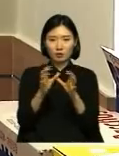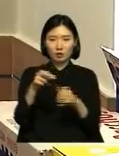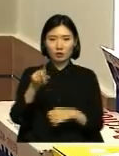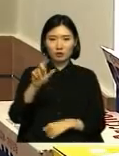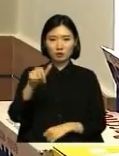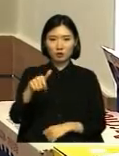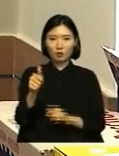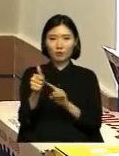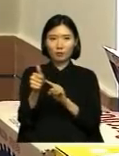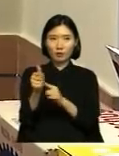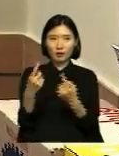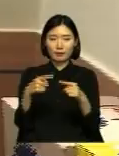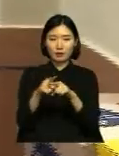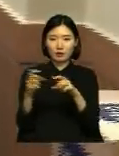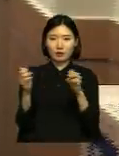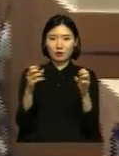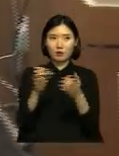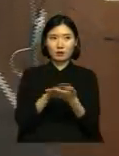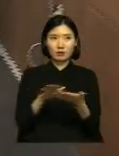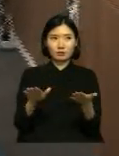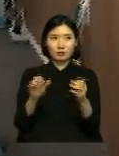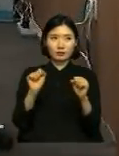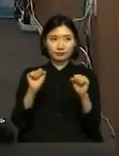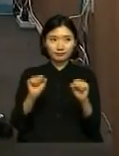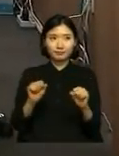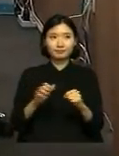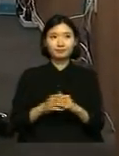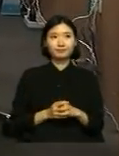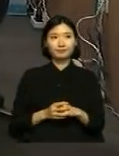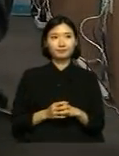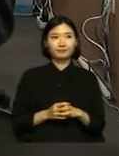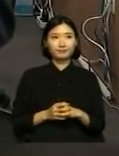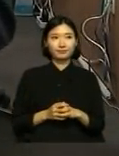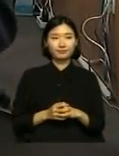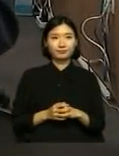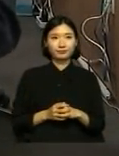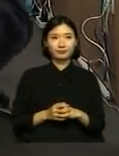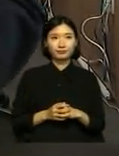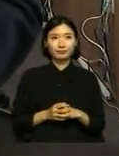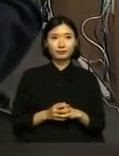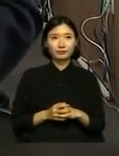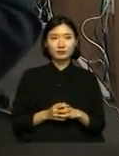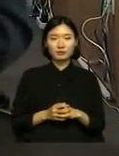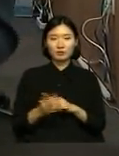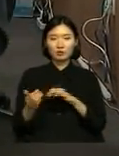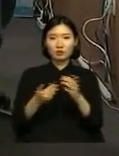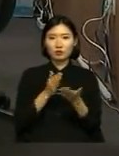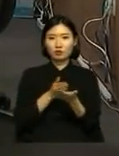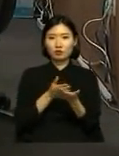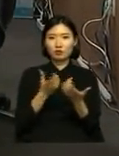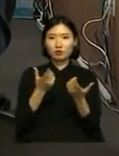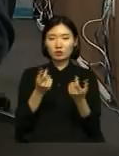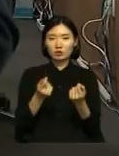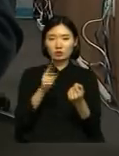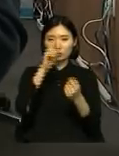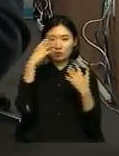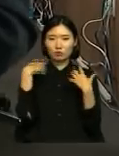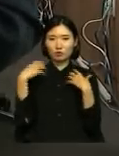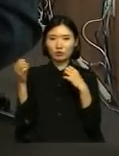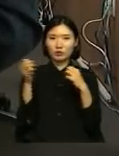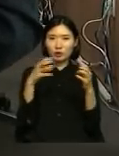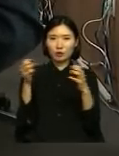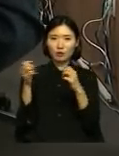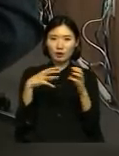관련된 얘기를 나눠보도록 하겠습니다 안 하십니까 이래 안녕하세요 예 자 우선 뭐 앞서 제가 말씀드렸지만 정보화에 대한 청구